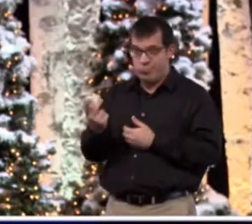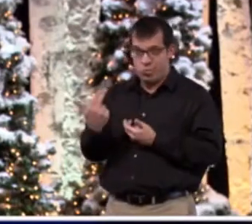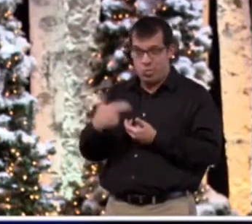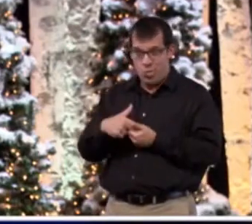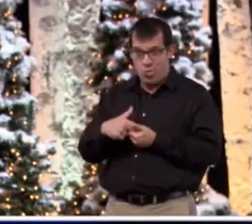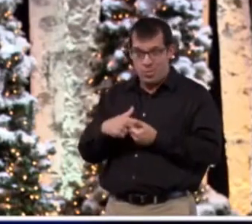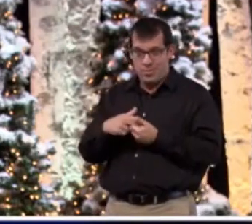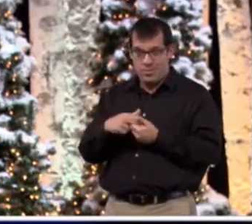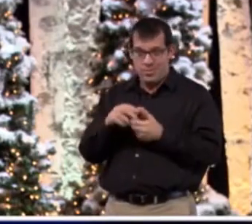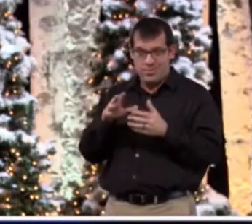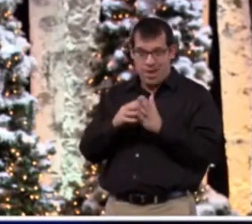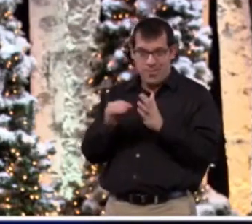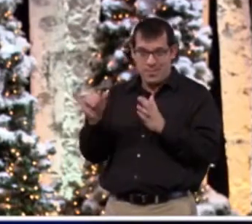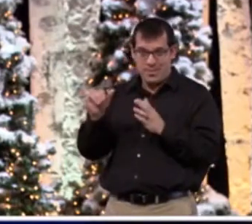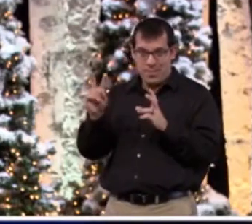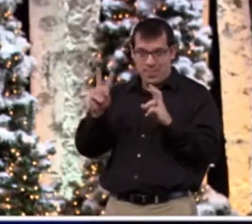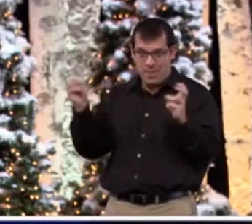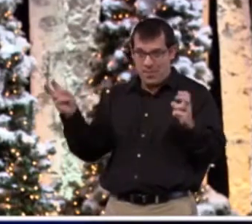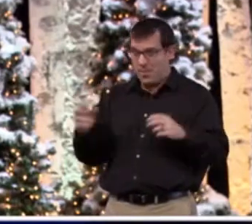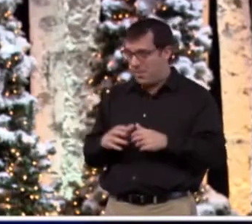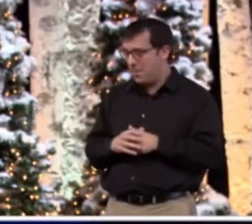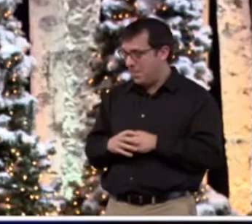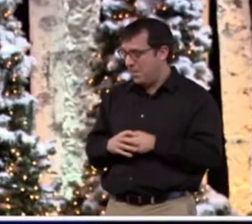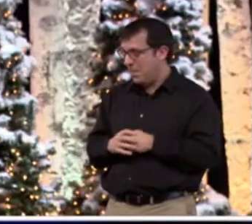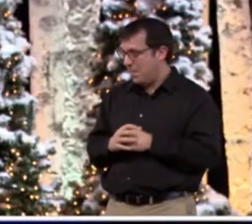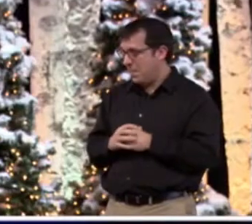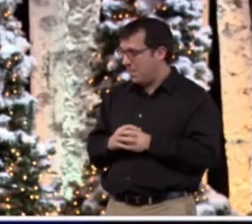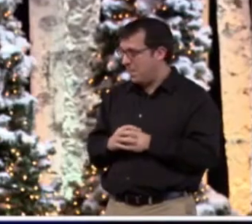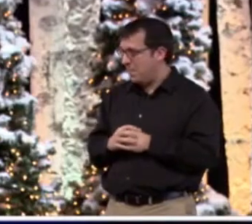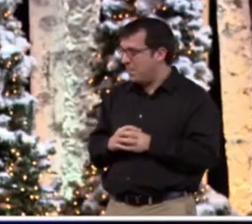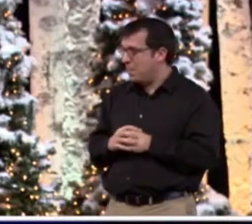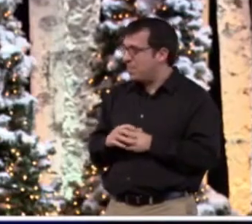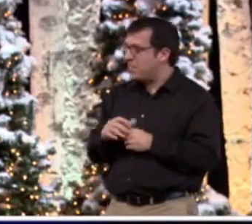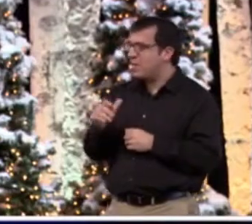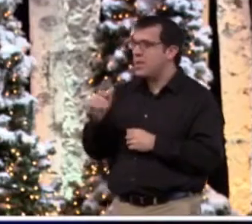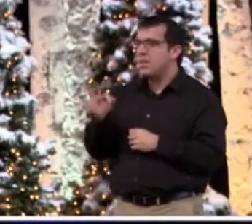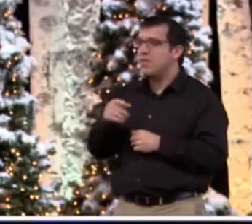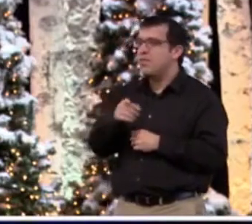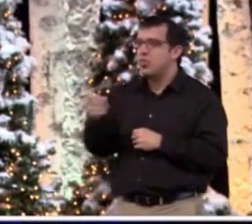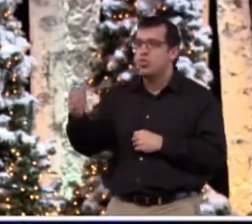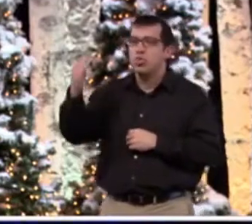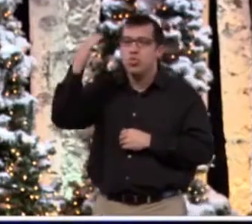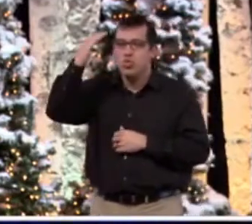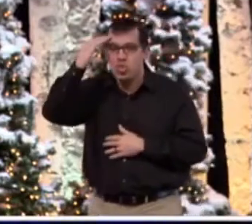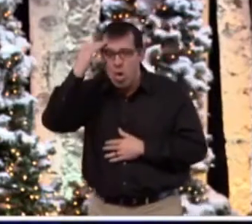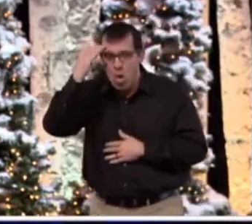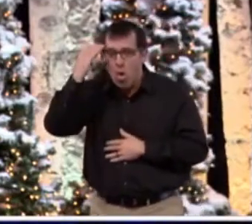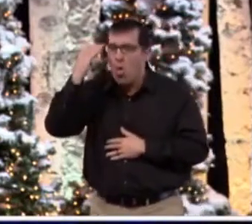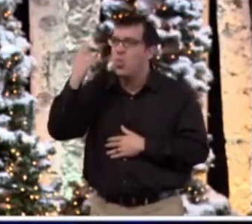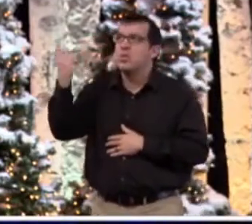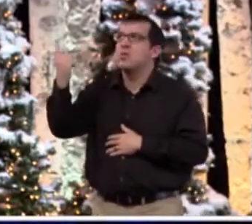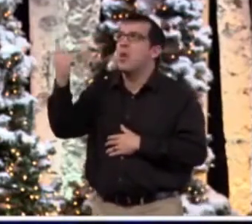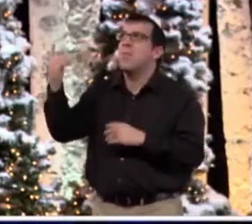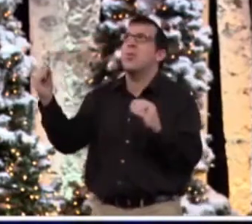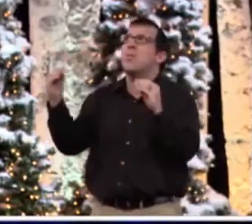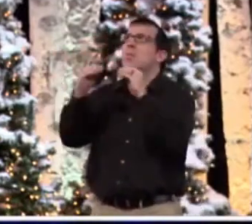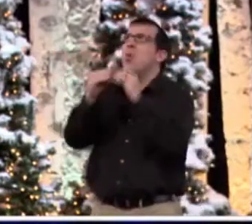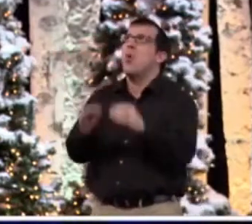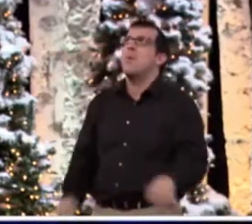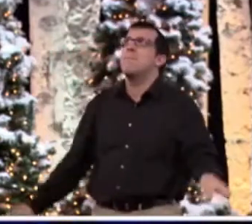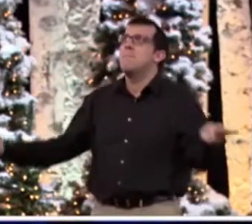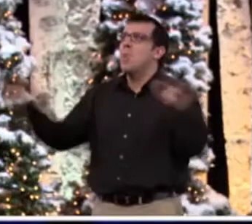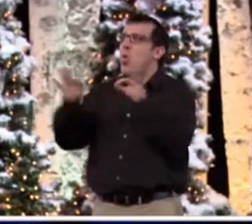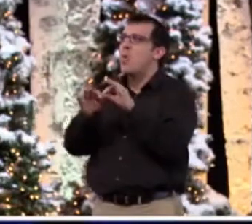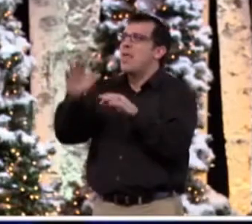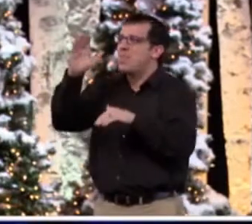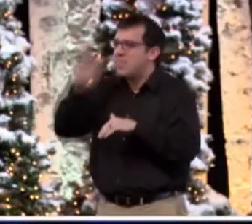सन्देश बनाउन म आग्रह गर्छु। यदि तपाईँलाई कुनै महत्त्वपूर्ण कुरा थाहा छ भने मानिसहरूलाई ख्रिस्टमा ल्याउनुहोस्, तिनीहरूलाई